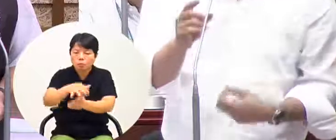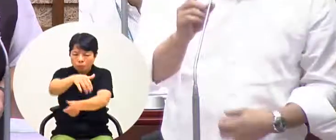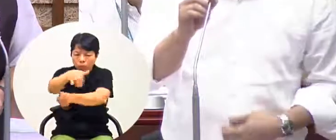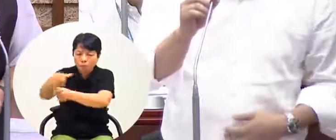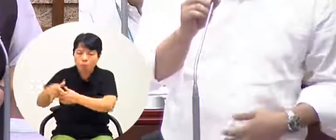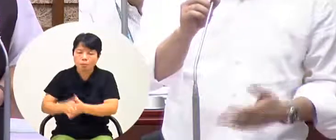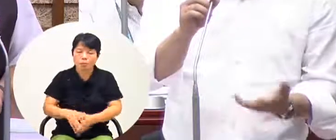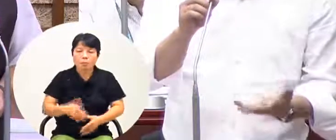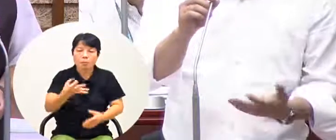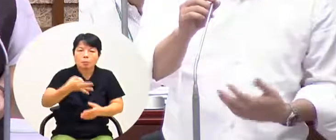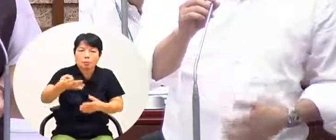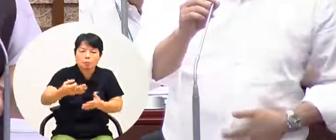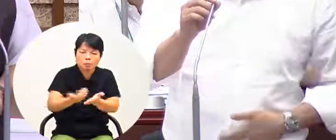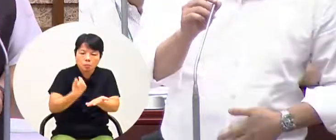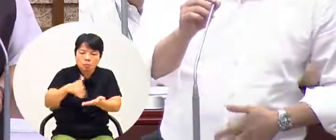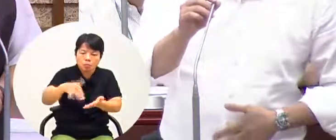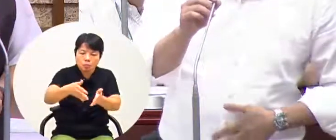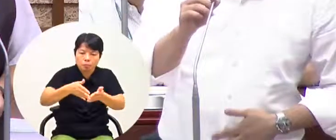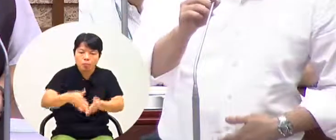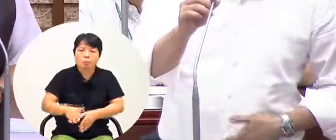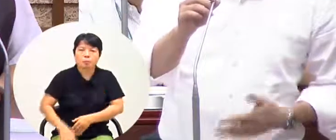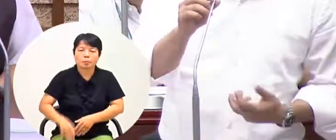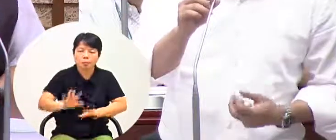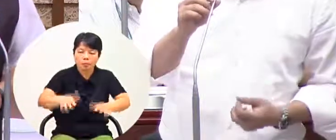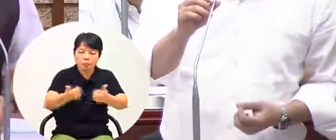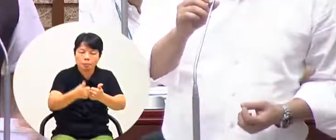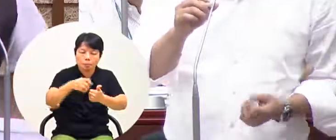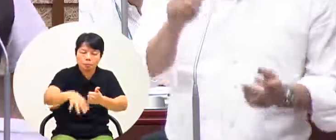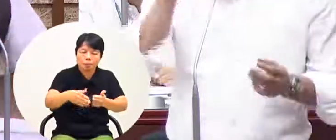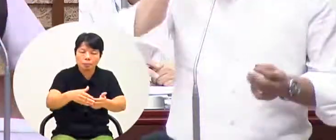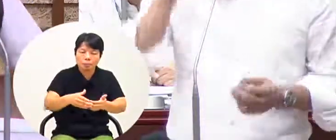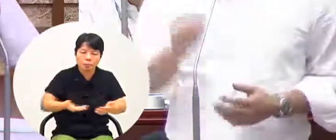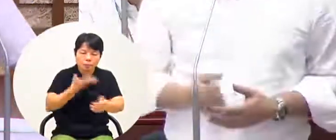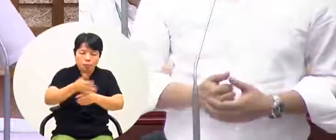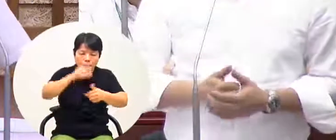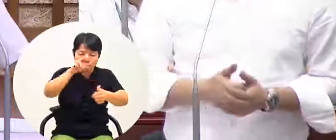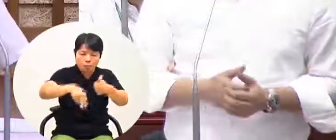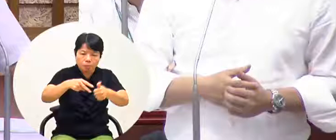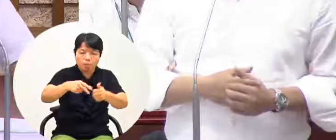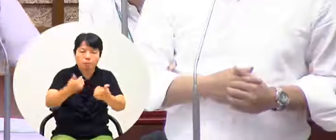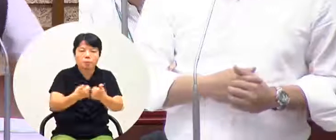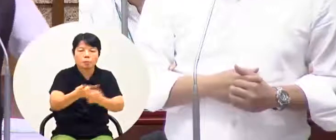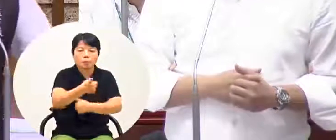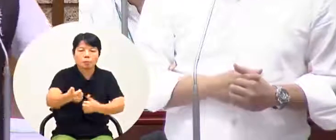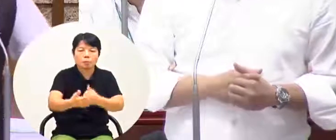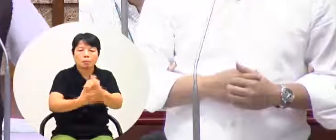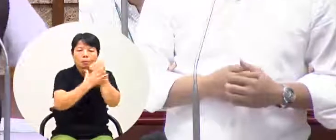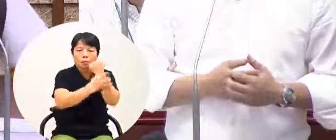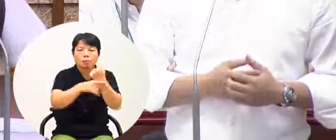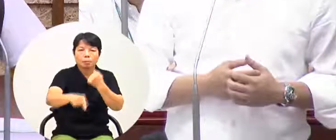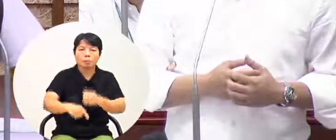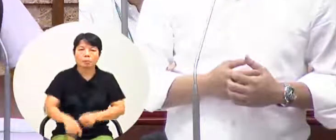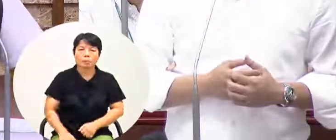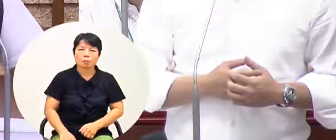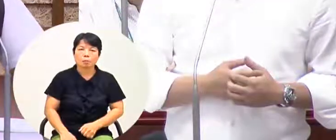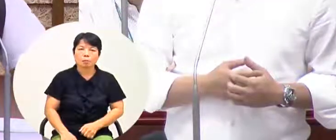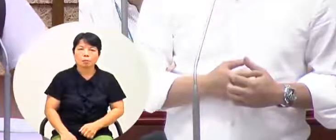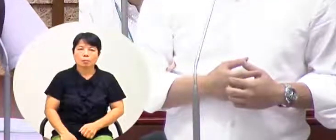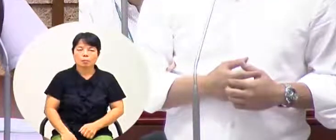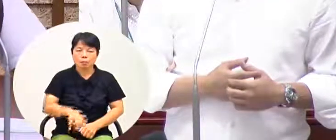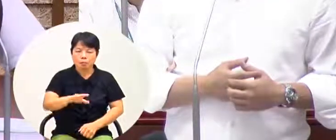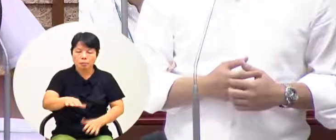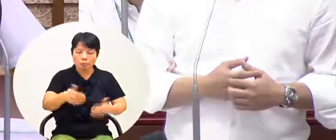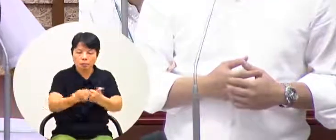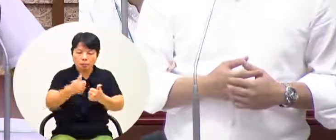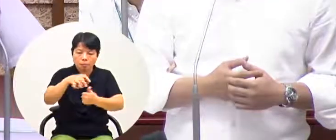这个会期有送进来，再麻烦刘议员这边来给我们支持。 我在想说，今天在议事这个议事厅把我们陈